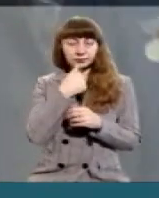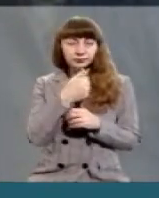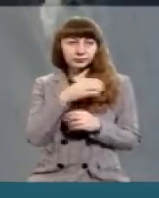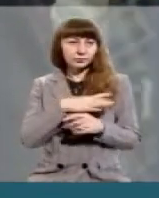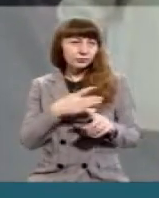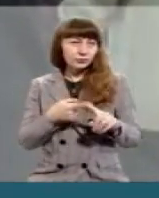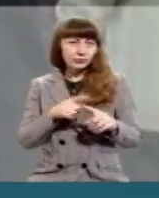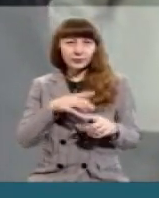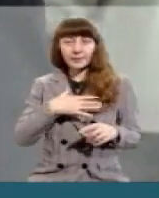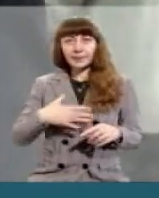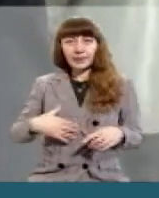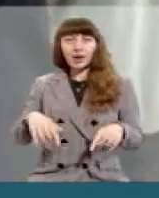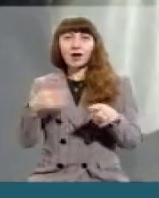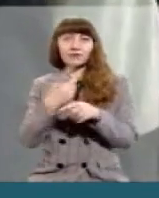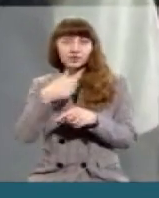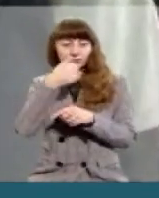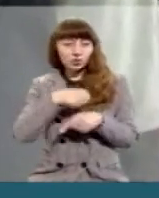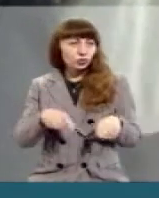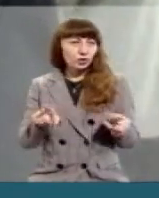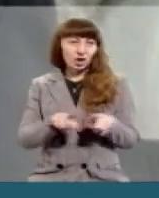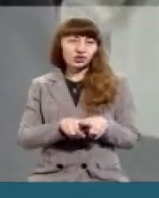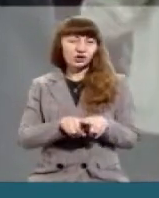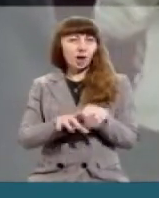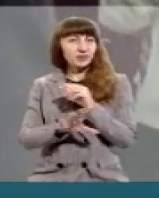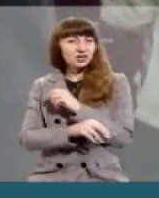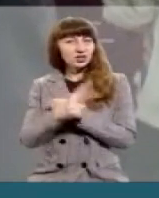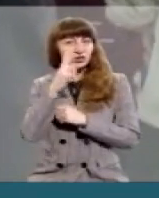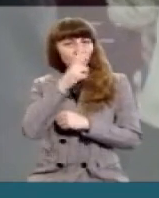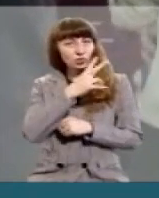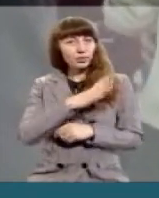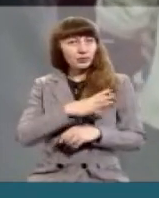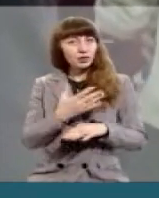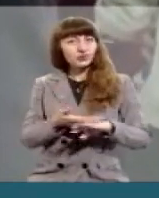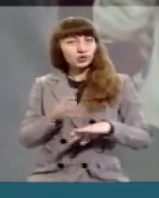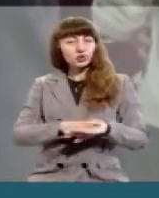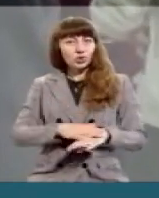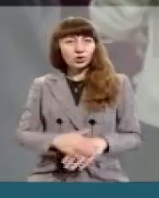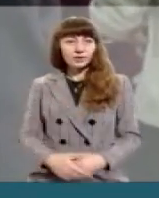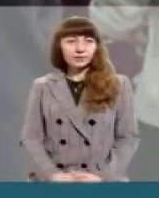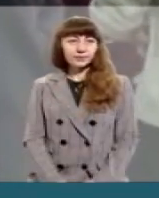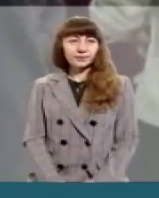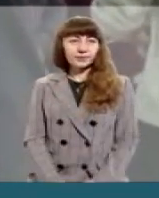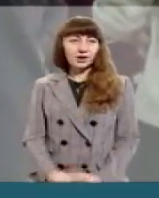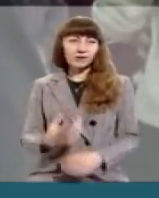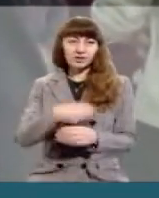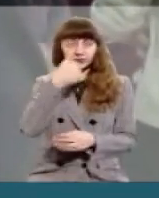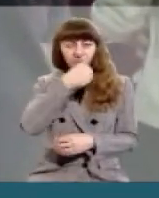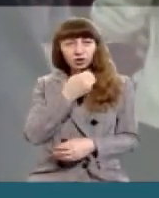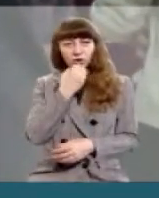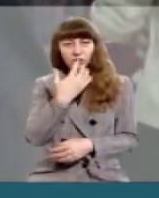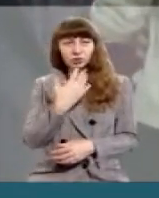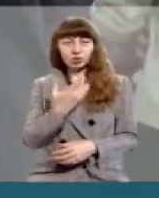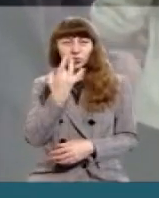Осы жылдар арасында 2011 жыл ең жемісті болған еді. Биылда соған жақын мөлшерде астық жинадық. Соңғы 3